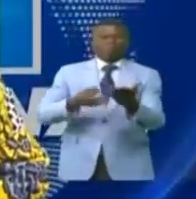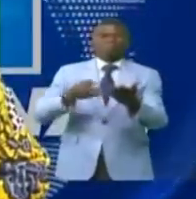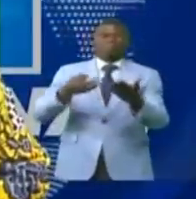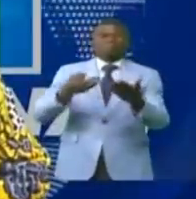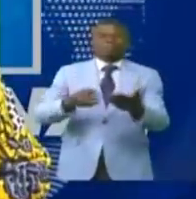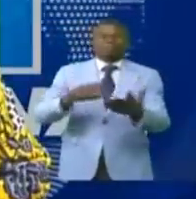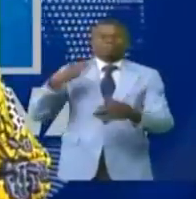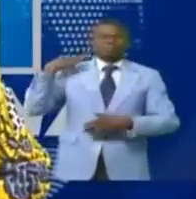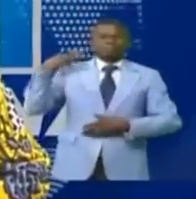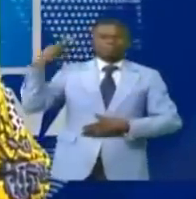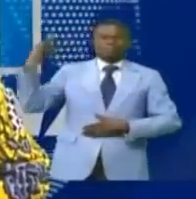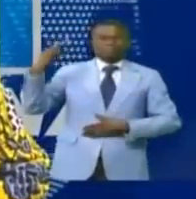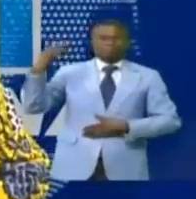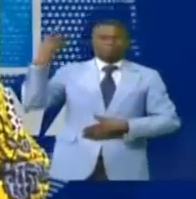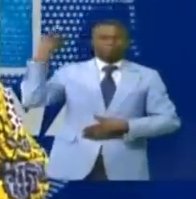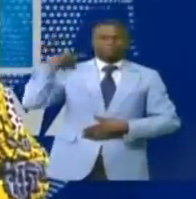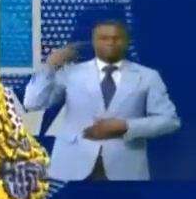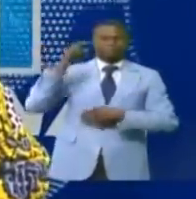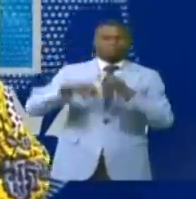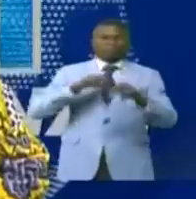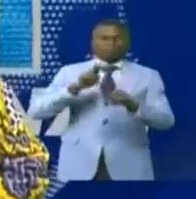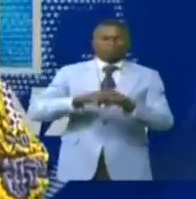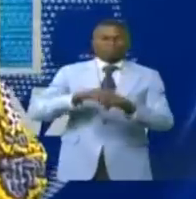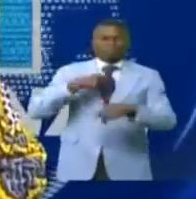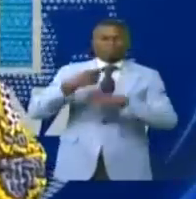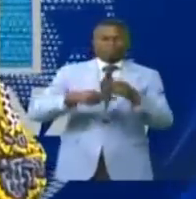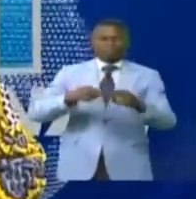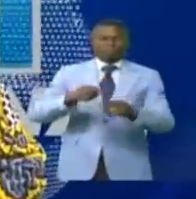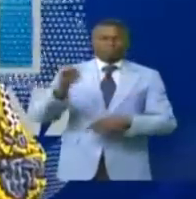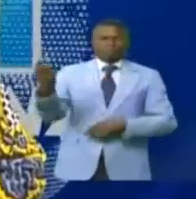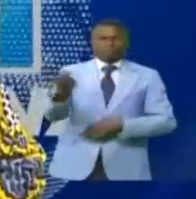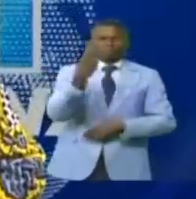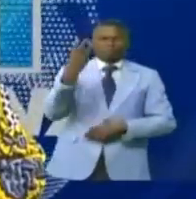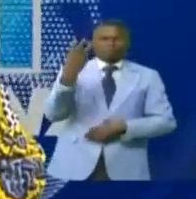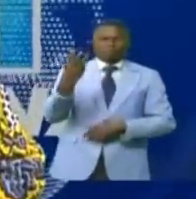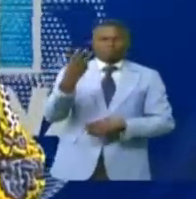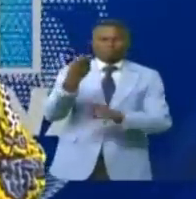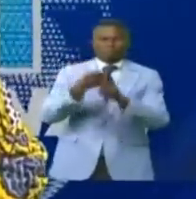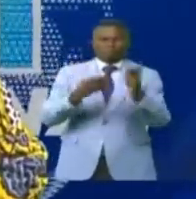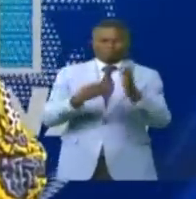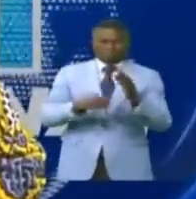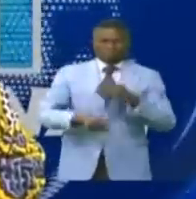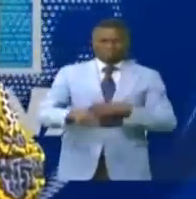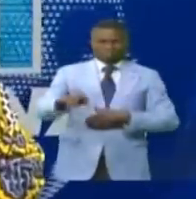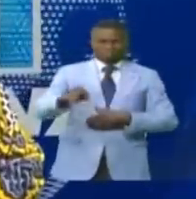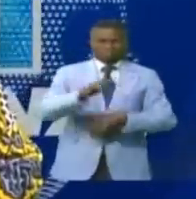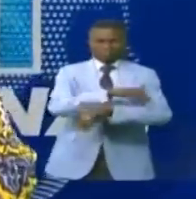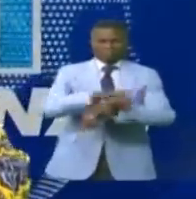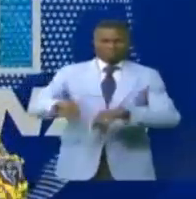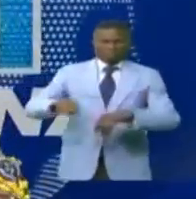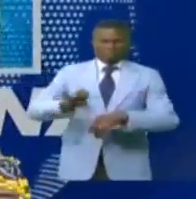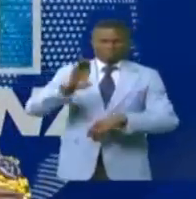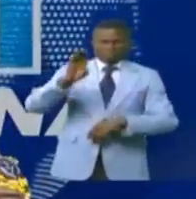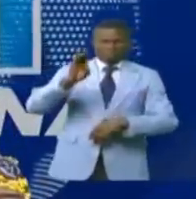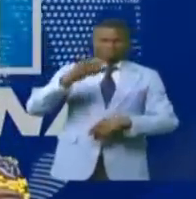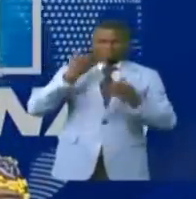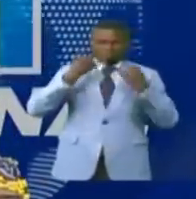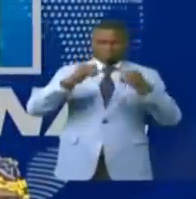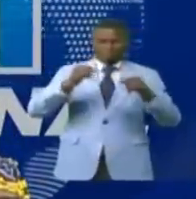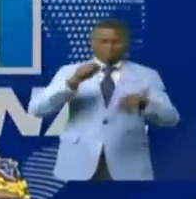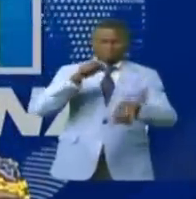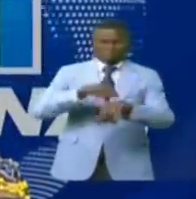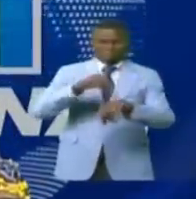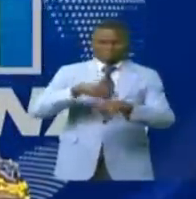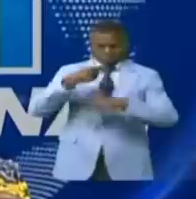des candidats à la députation nationale en date du 23 septembre courant. Le bureau du CESAC rappelle que la date